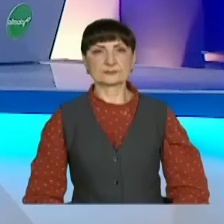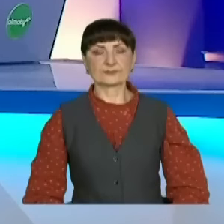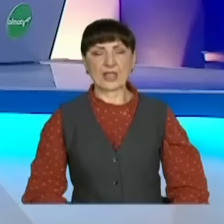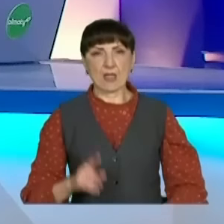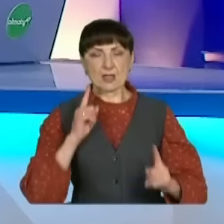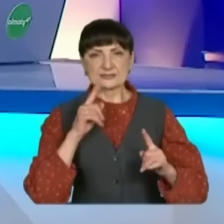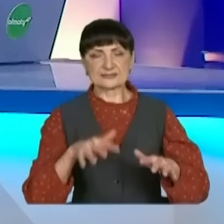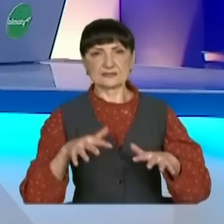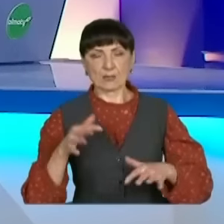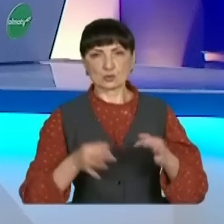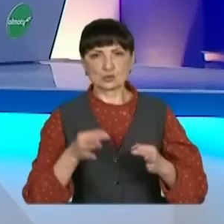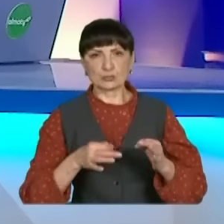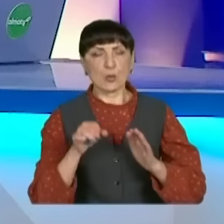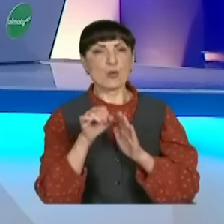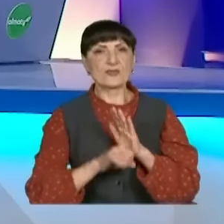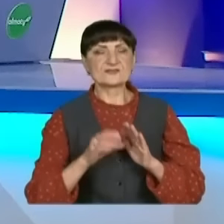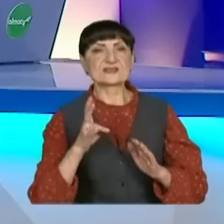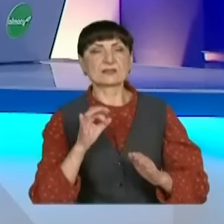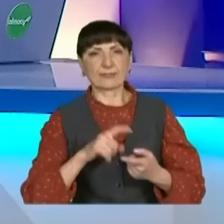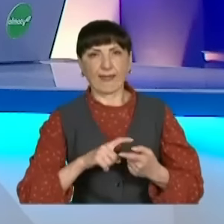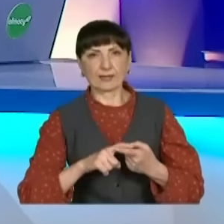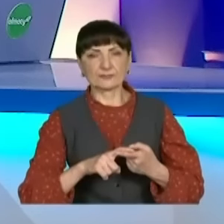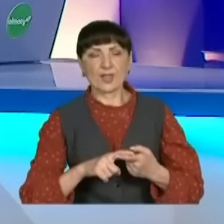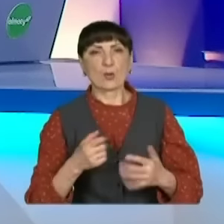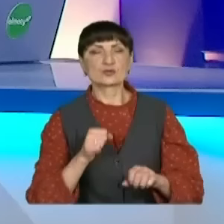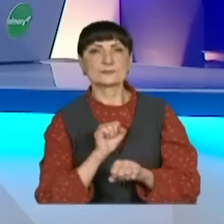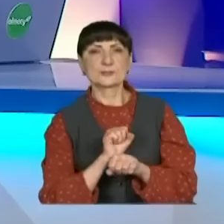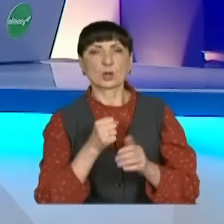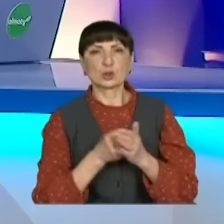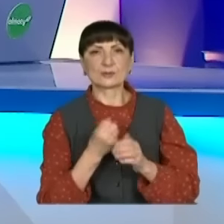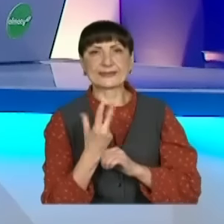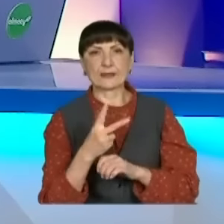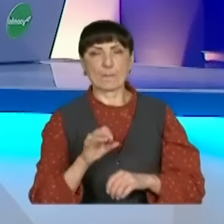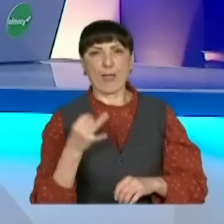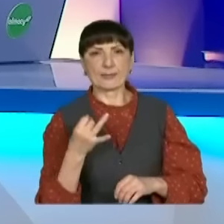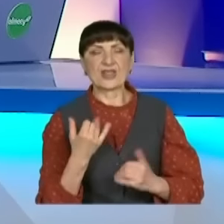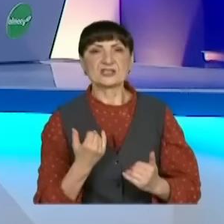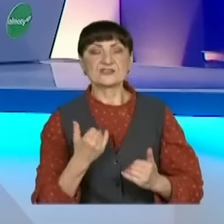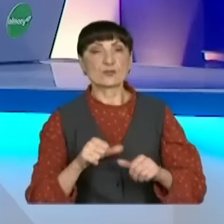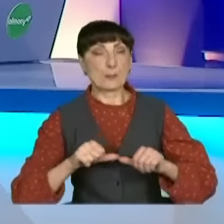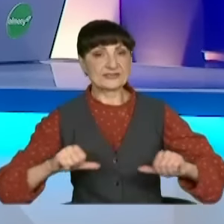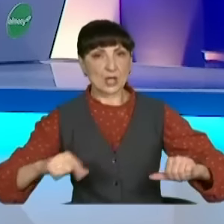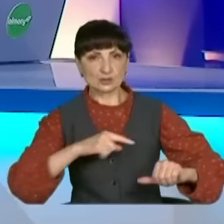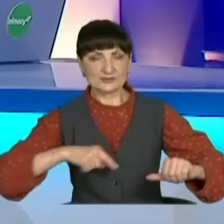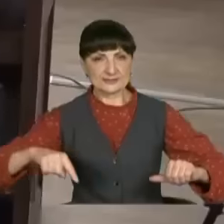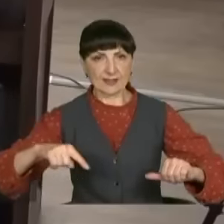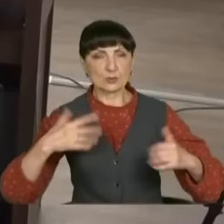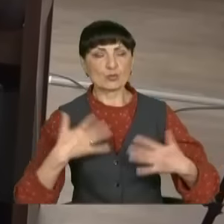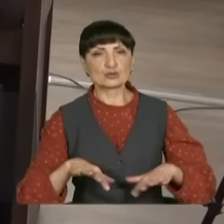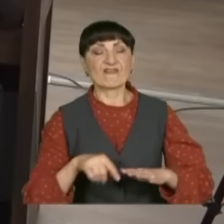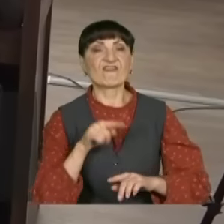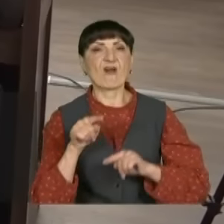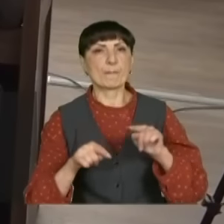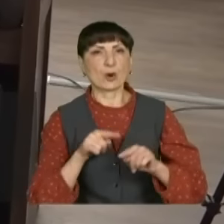заседание суда по делу об убийстве Салтанат кенова прервано до 13 мая сегодня для присяжных заседателей сформировали